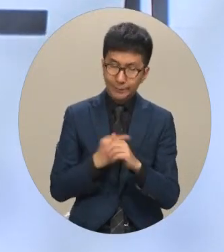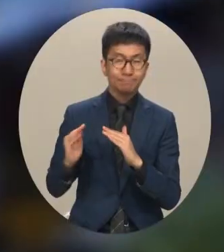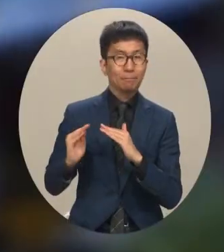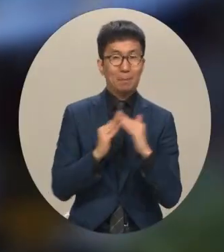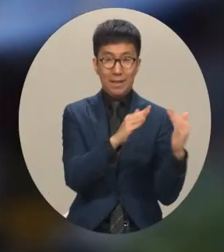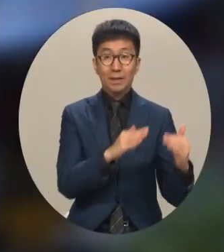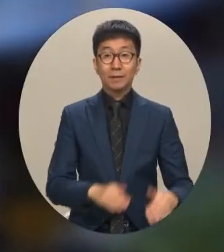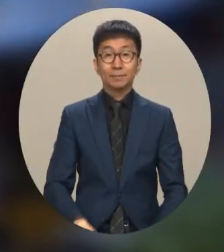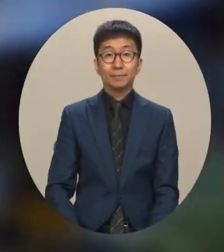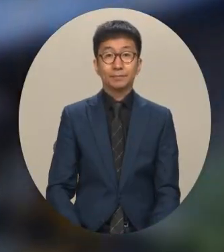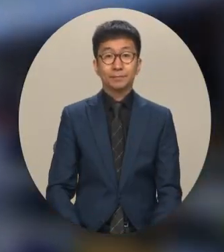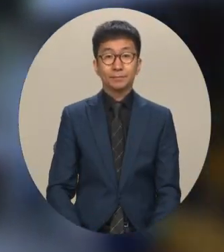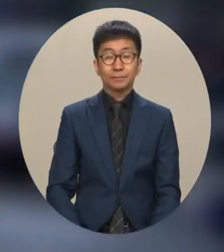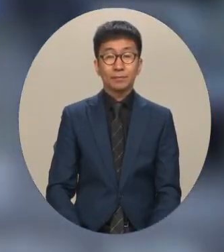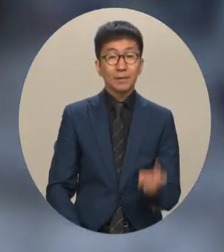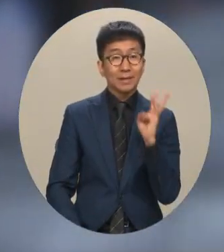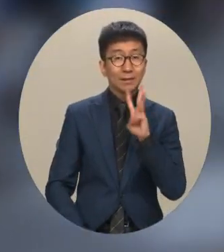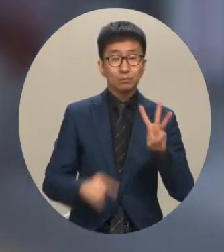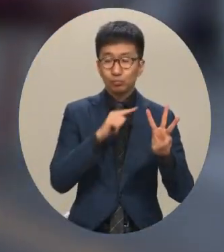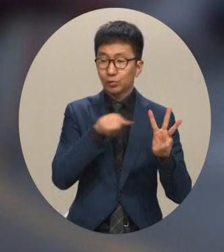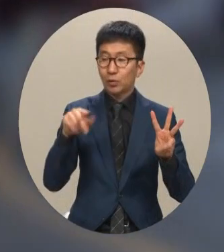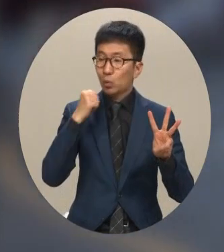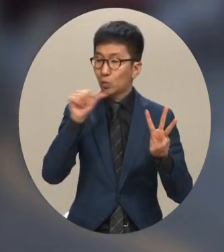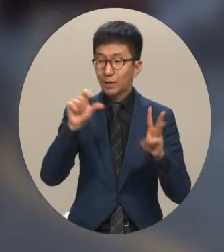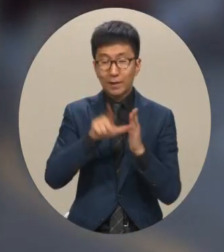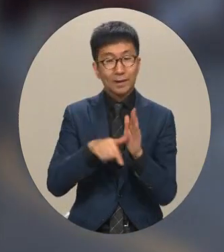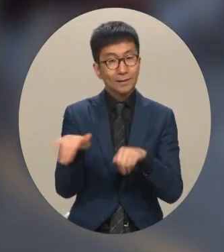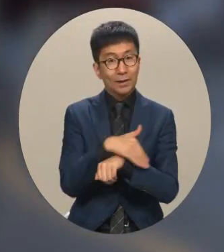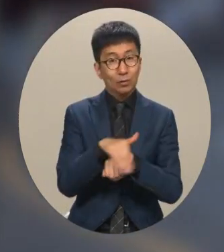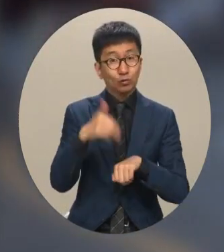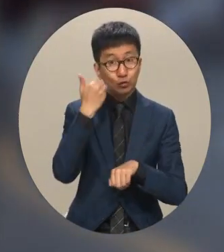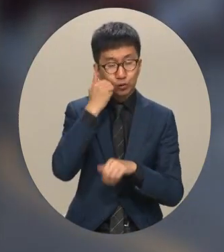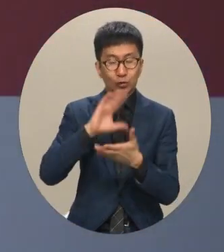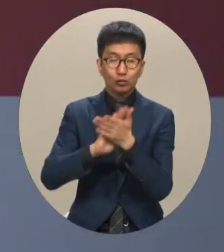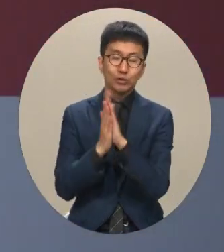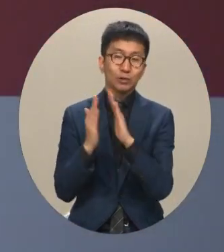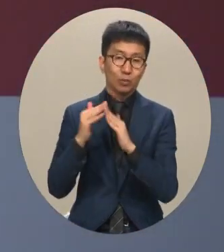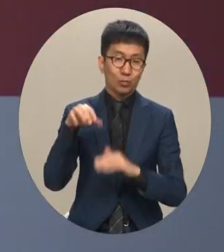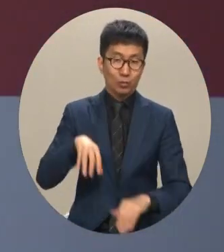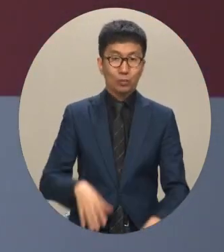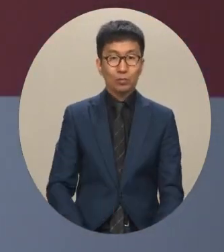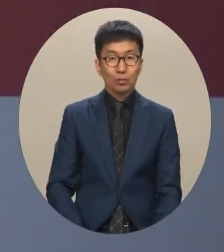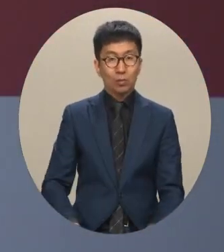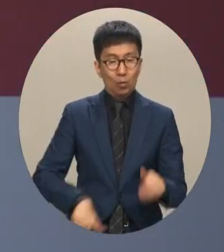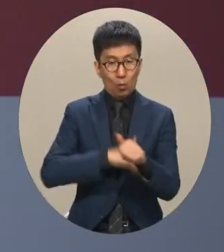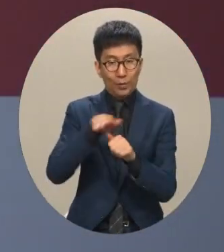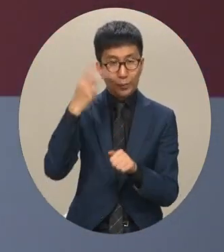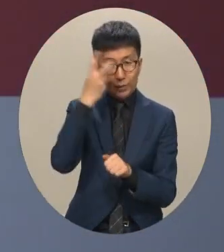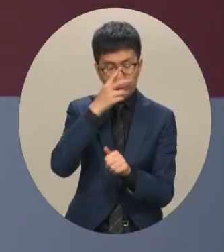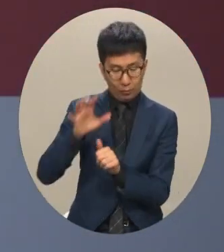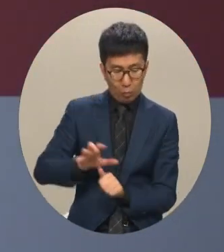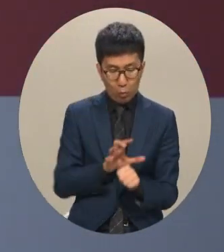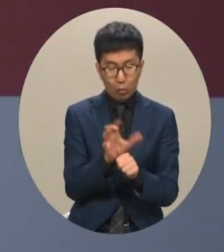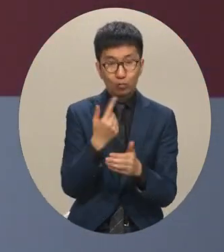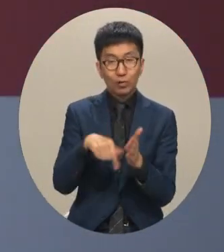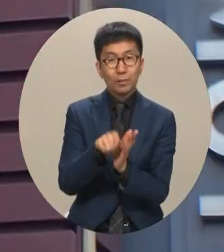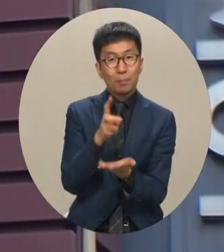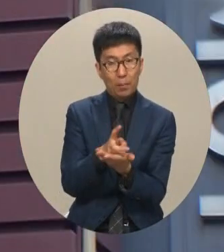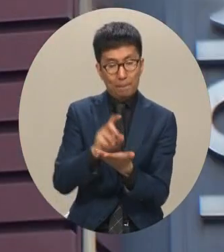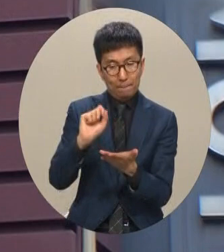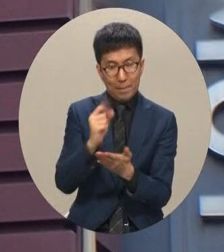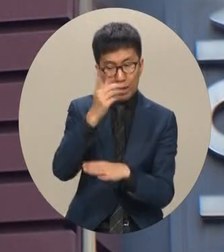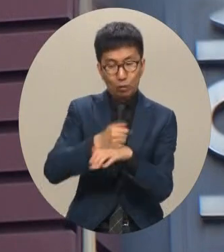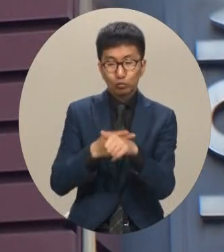이전했습니다 만부 까지 아이들이 다니는 유치원은 현재 교육환경 보호에 관한 법률로 법적인 보호를